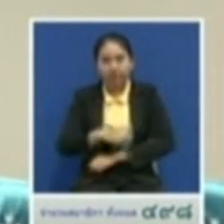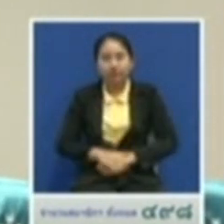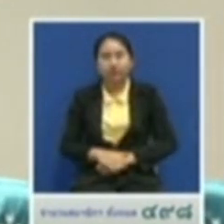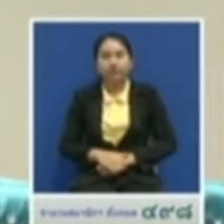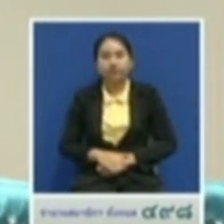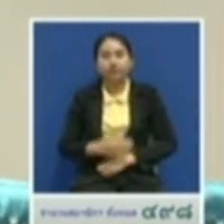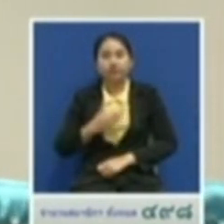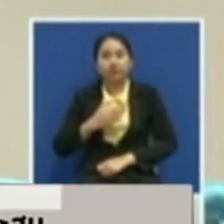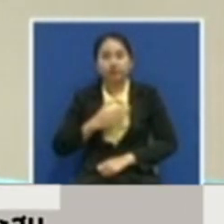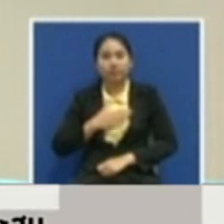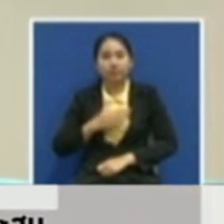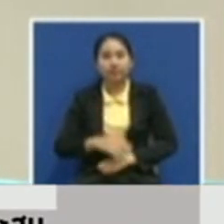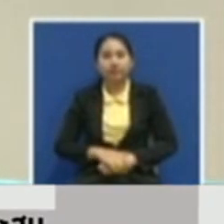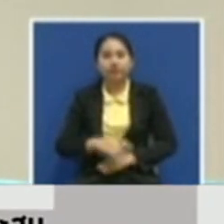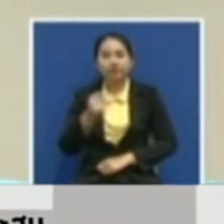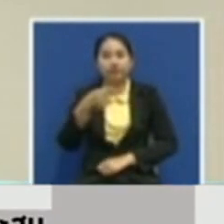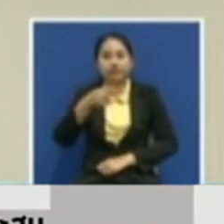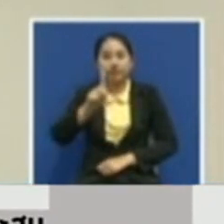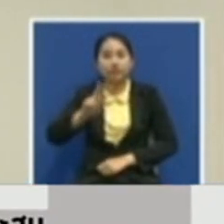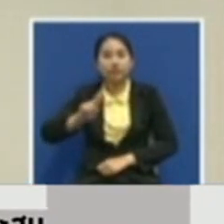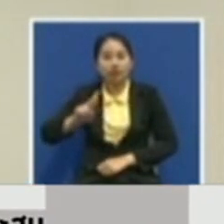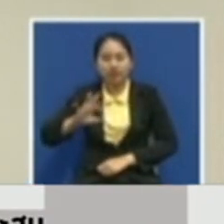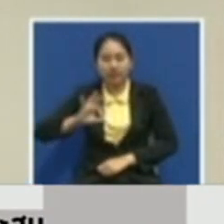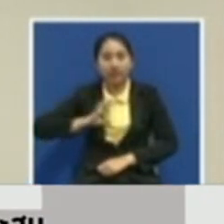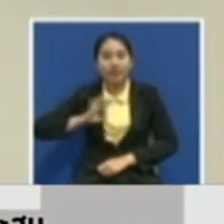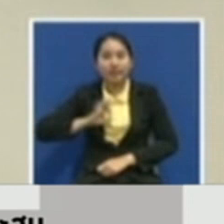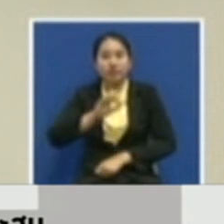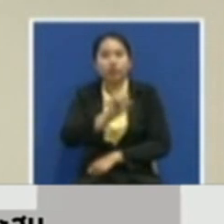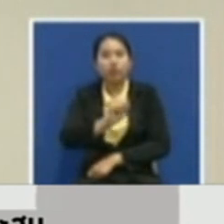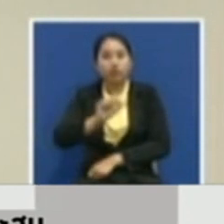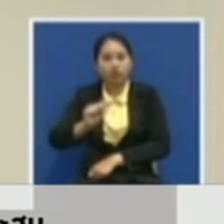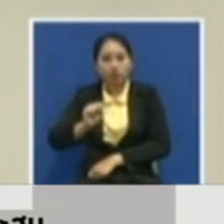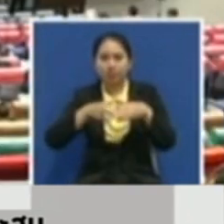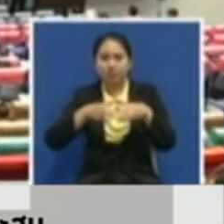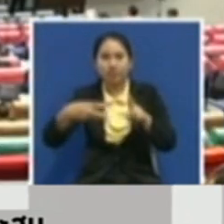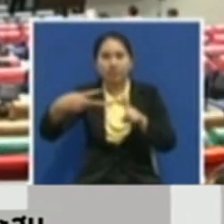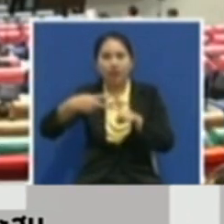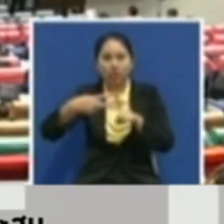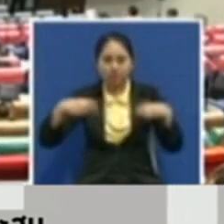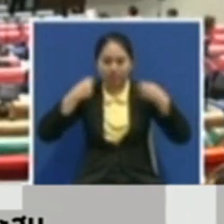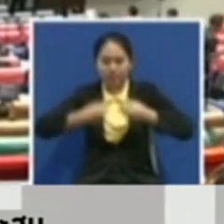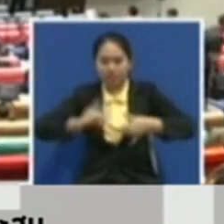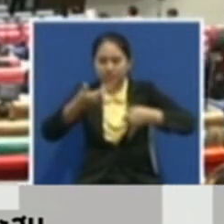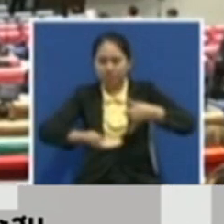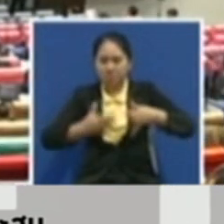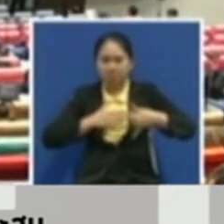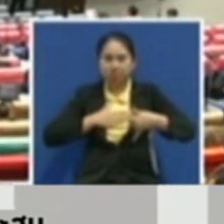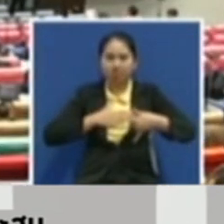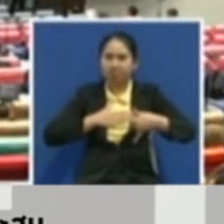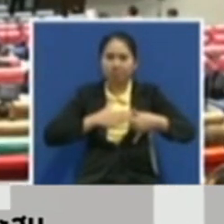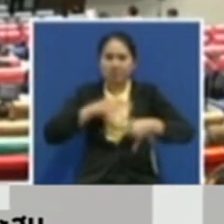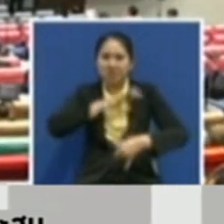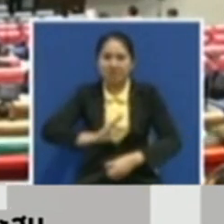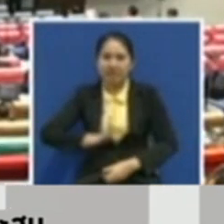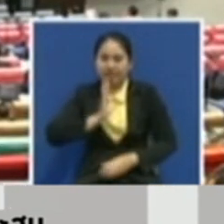รแบบ ไม่ผูกไทย ไม่ผูกไทยหรืออะไรไหนเนี่ยมันเป็นการที่จะหาเสียงให้ประชาชนนิยมเขาจริงฮะ เขาแวดล้